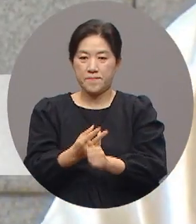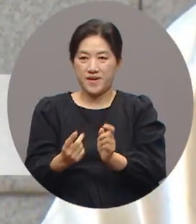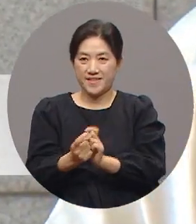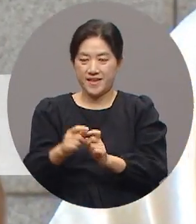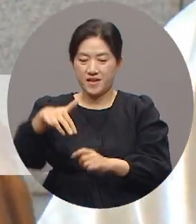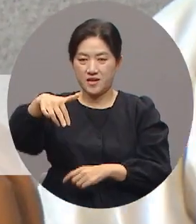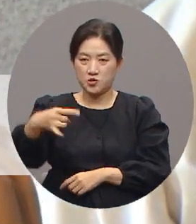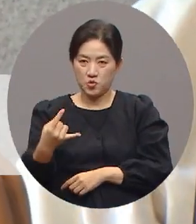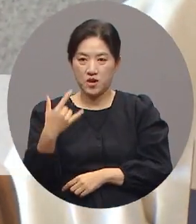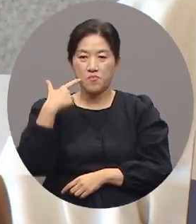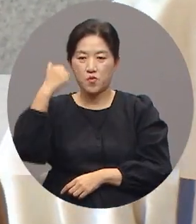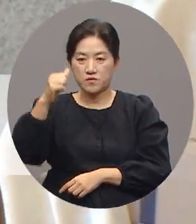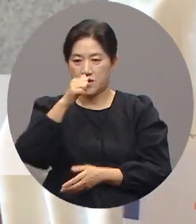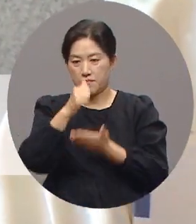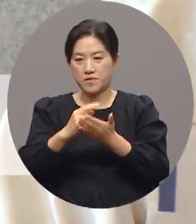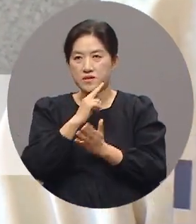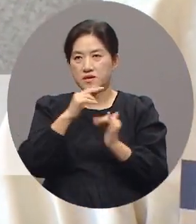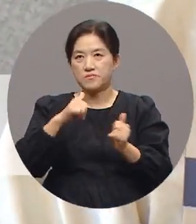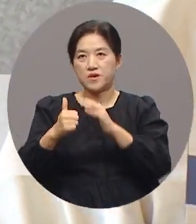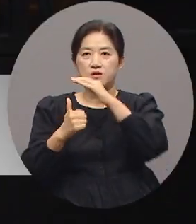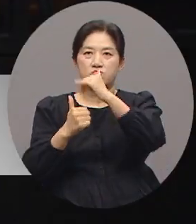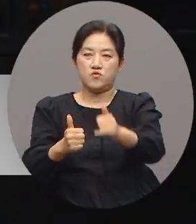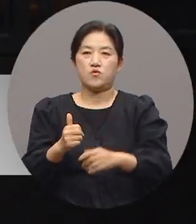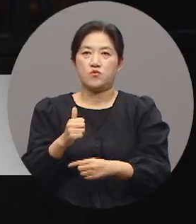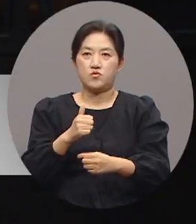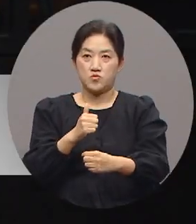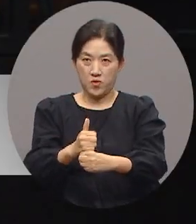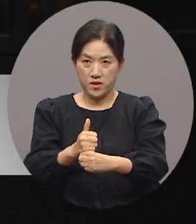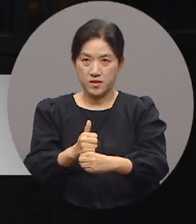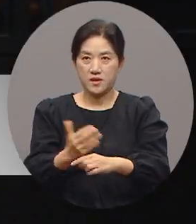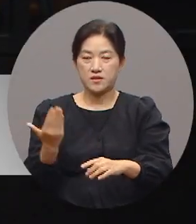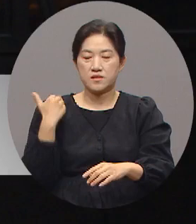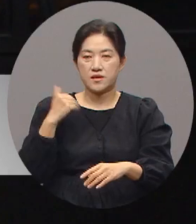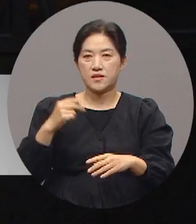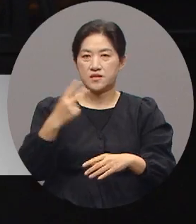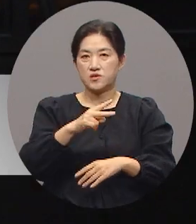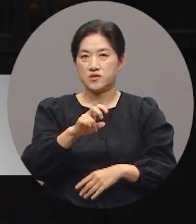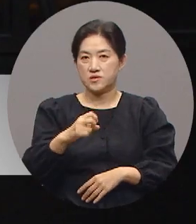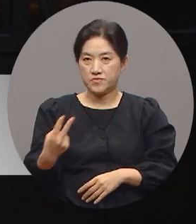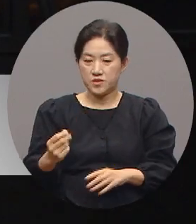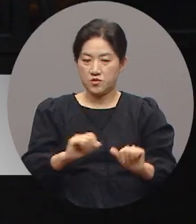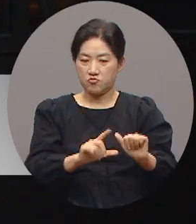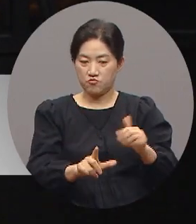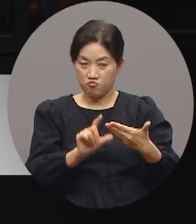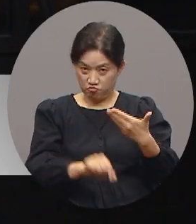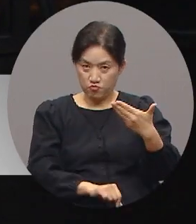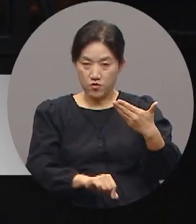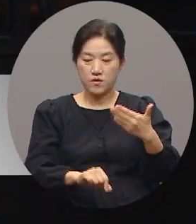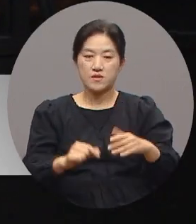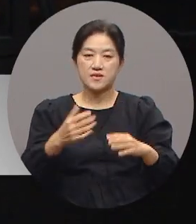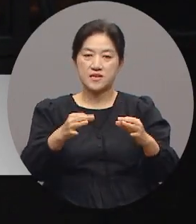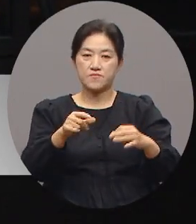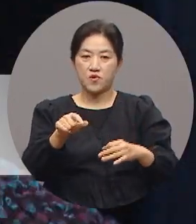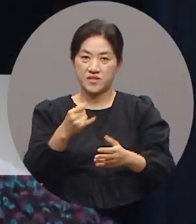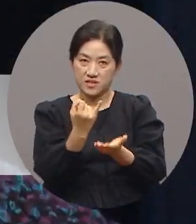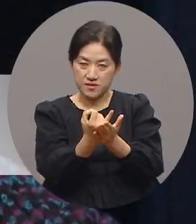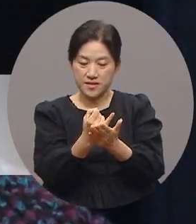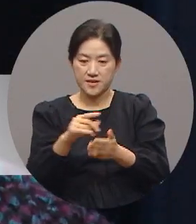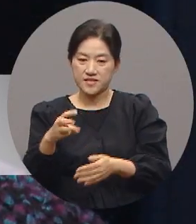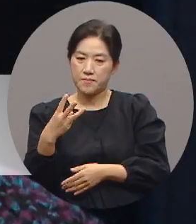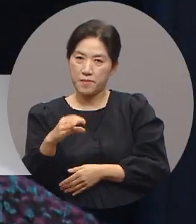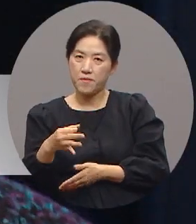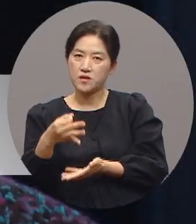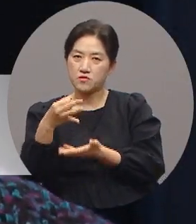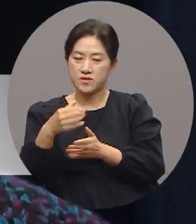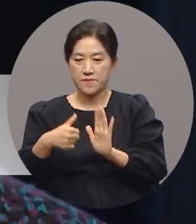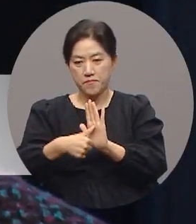최목사를 피의자 신분으로 불러 조사합니다 최목사는 앞서 지난 2022년 9월 김여사에게 300만 원 상당에